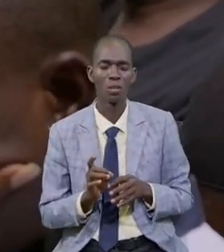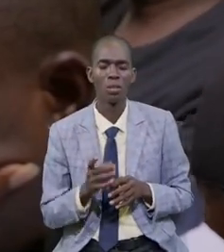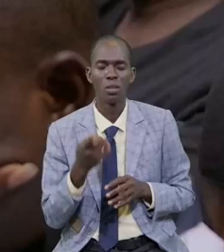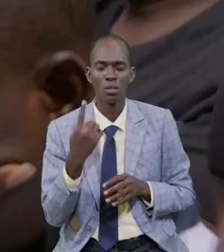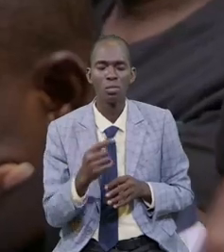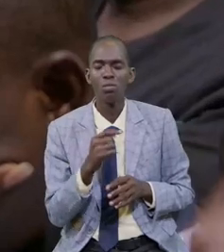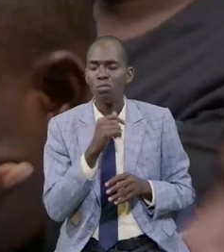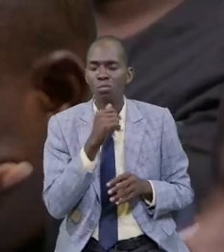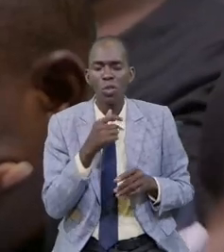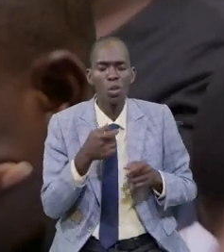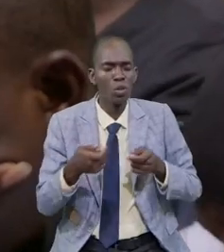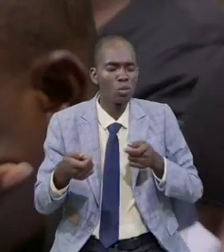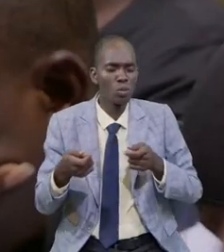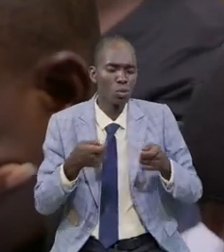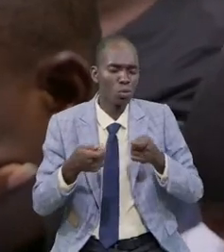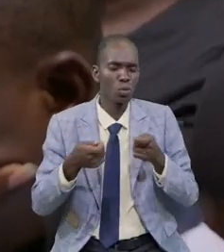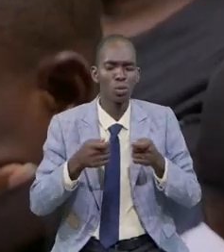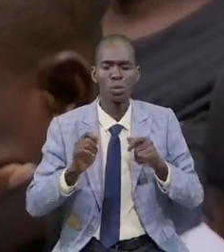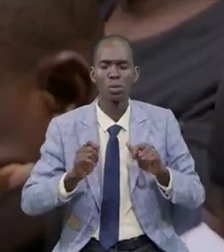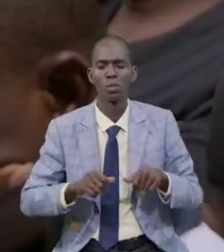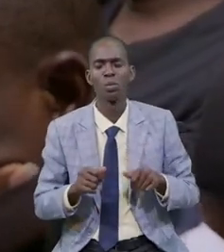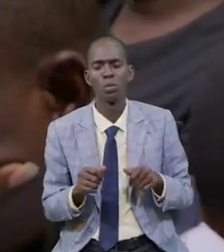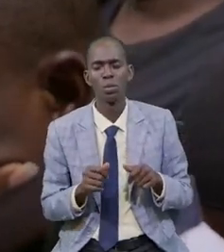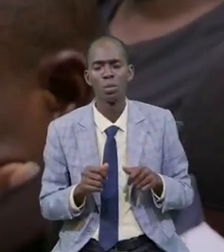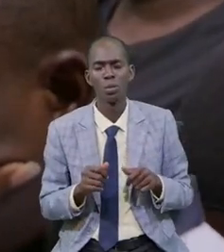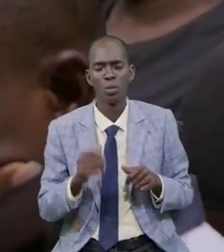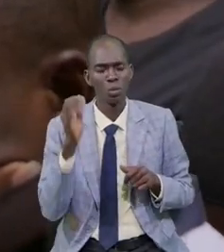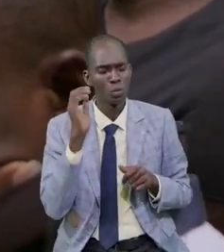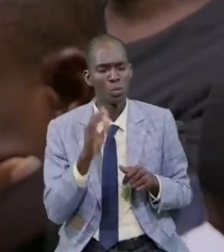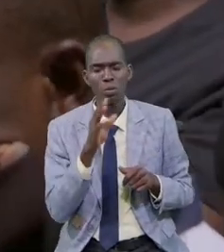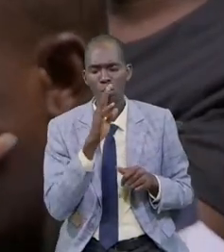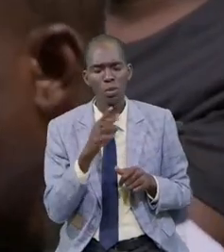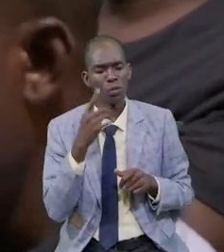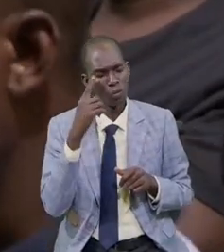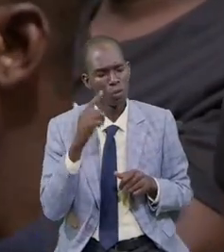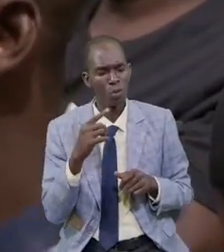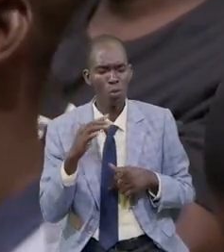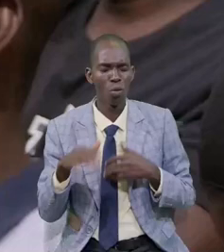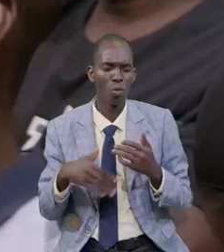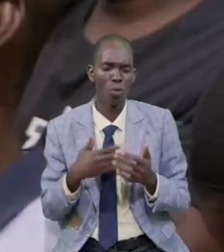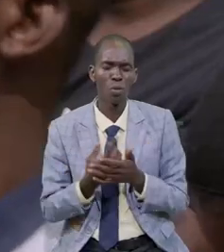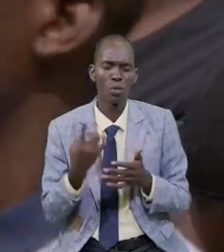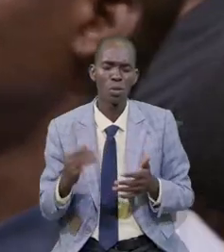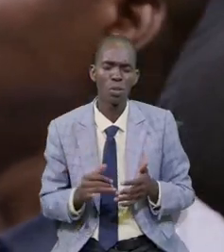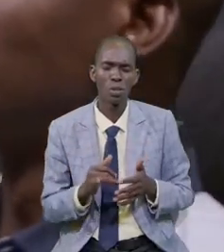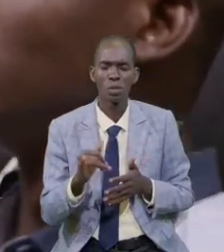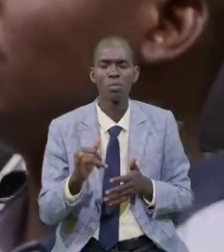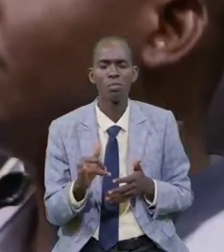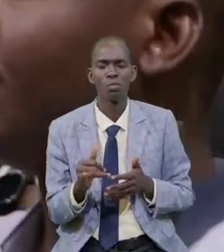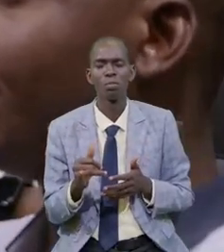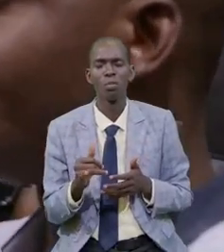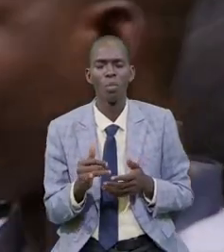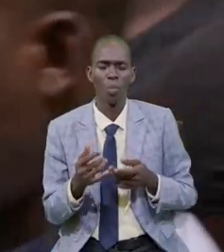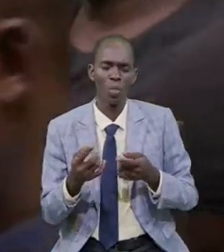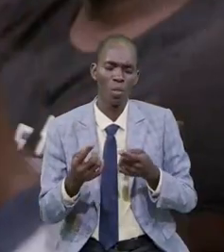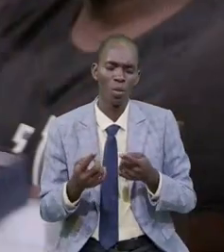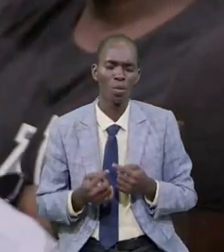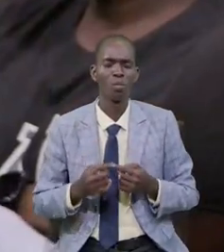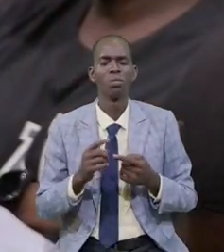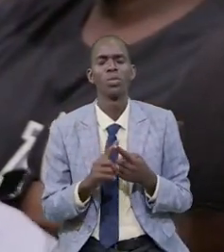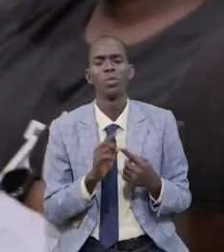les incontrôlables, les non-domptés vont vivre pour toute l'éternité. Venez à Christ,